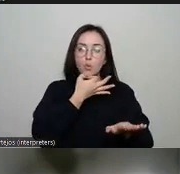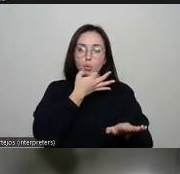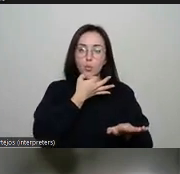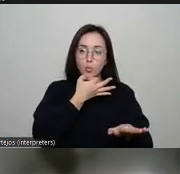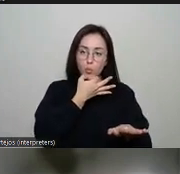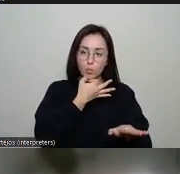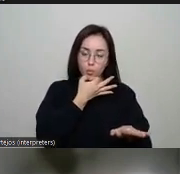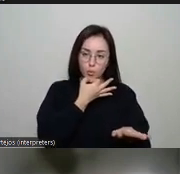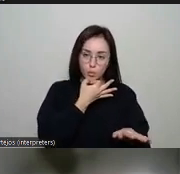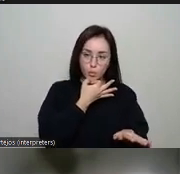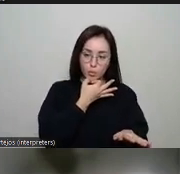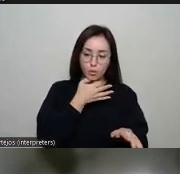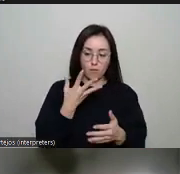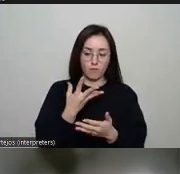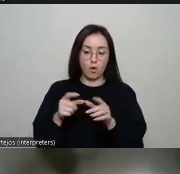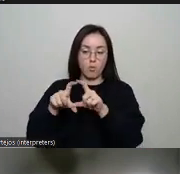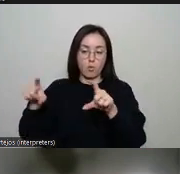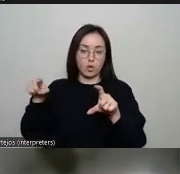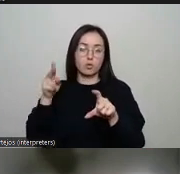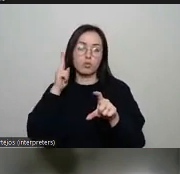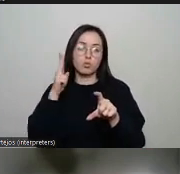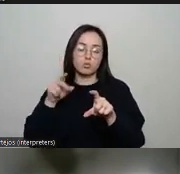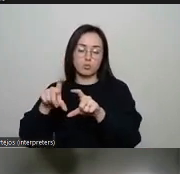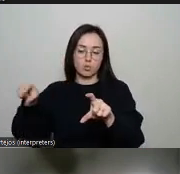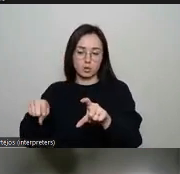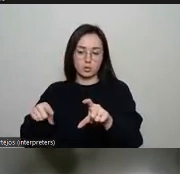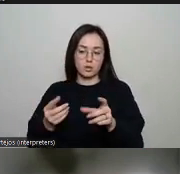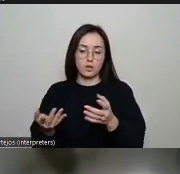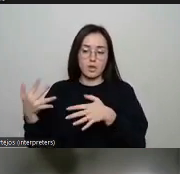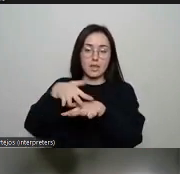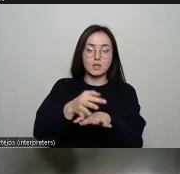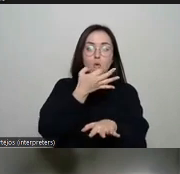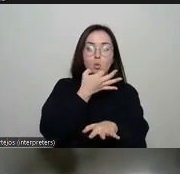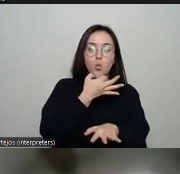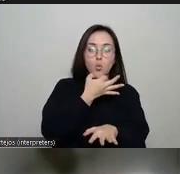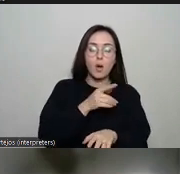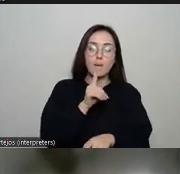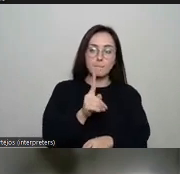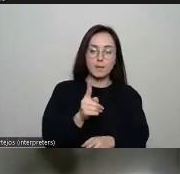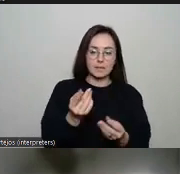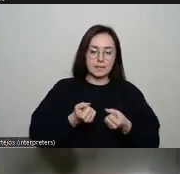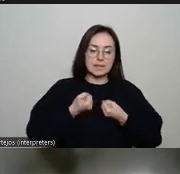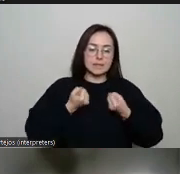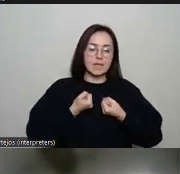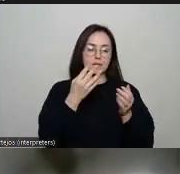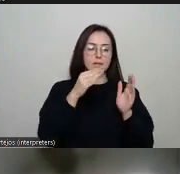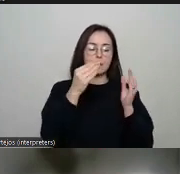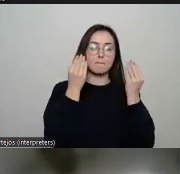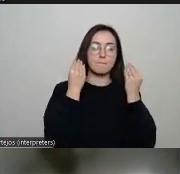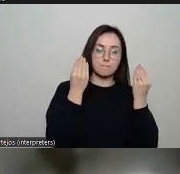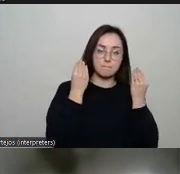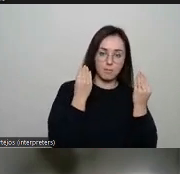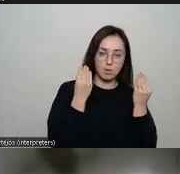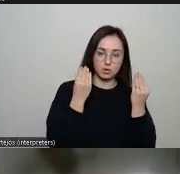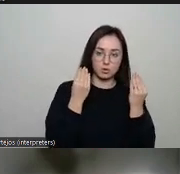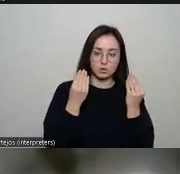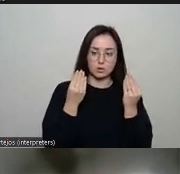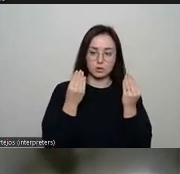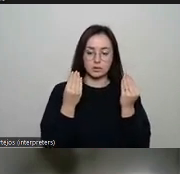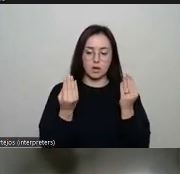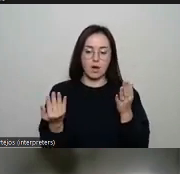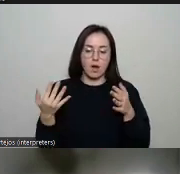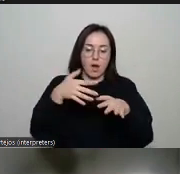vykdoma pas juos mokykloje, bet jie bando taikyti tarpdalykinius ryšius pamokose. Tai dar kol